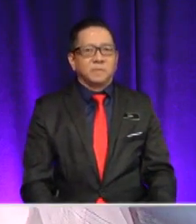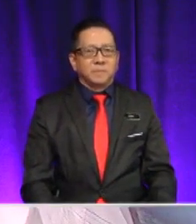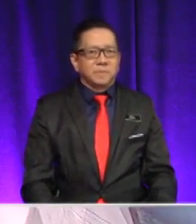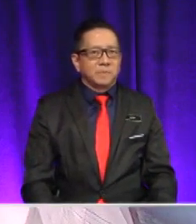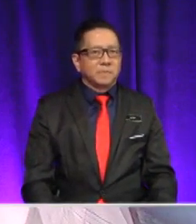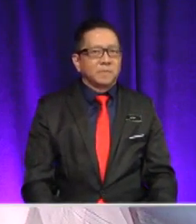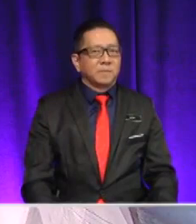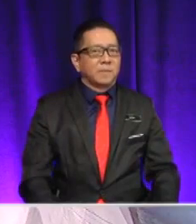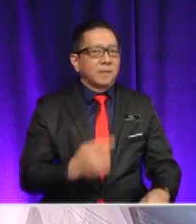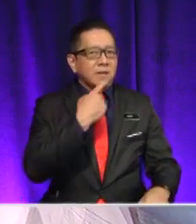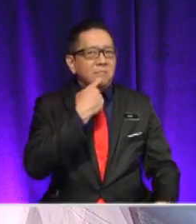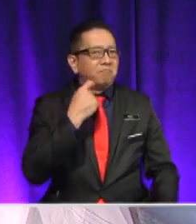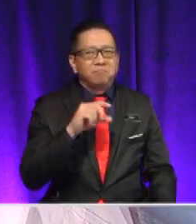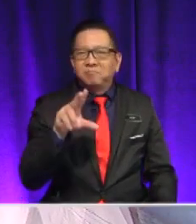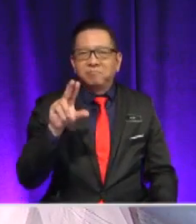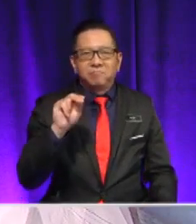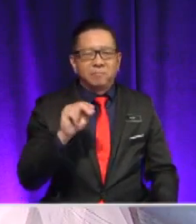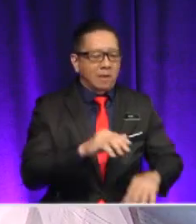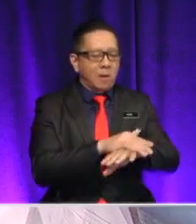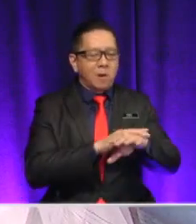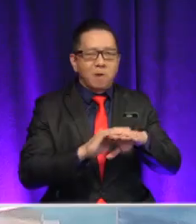kering pula oke